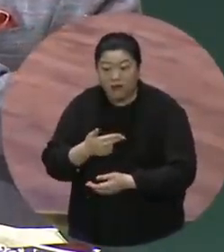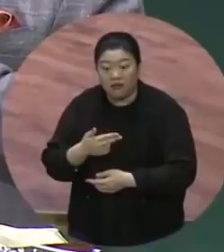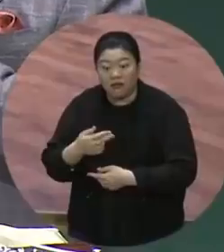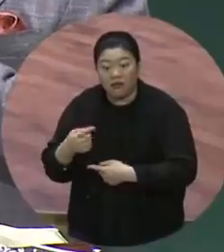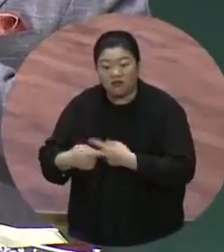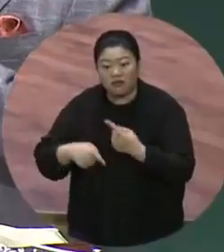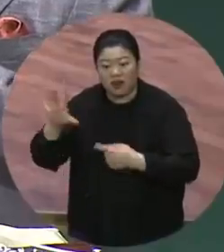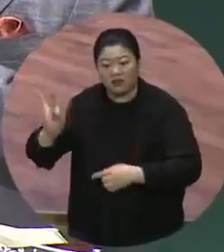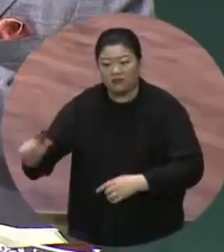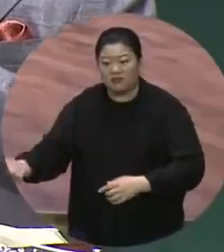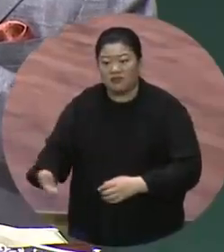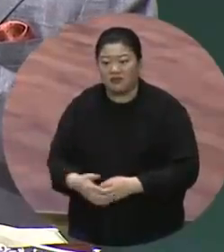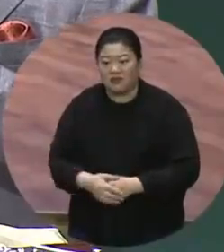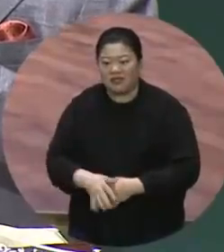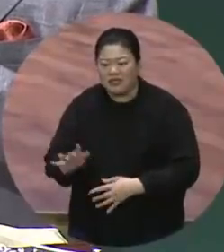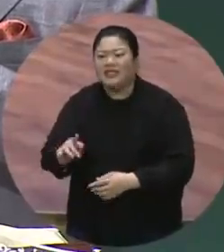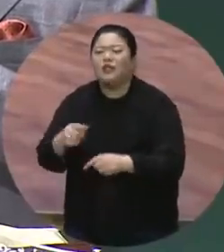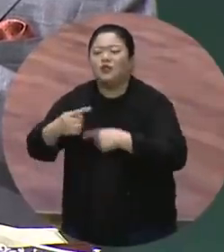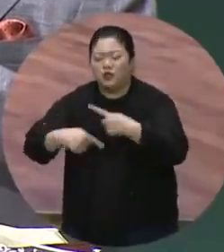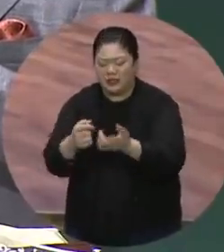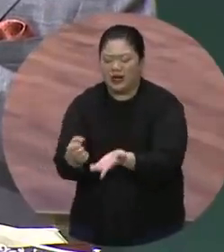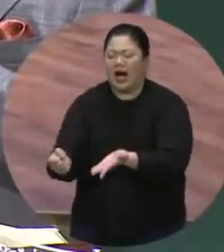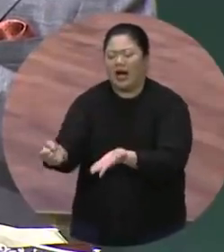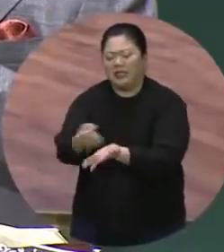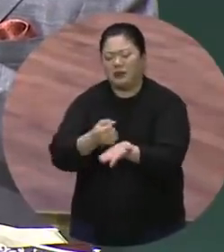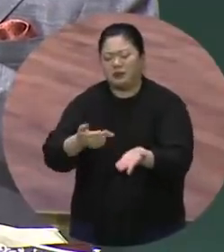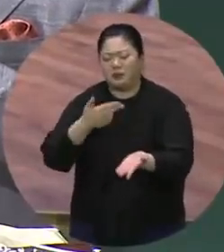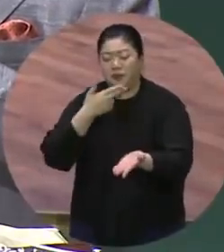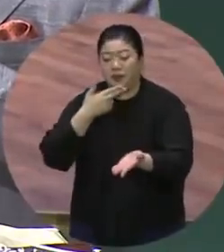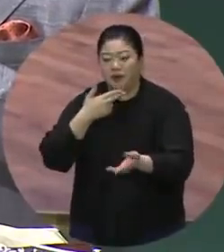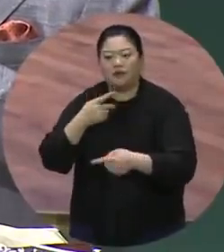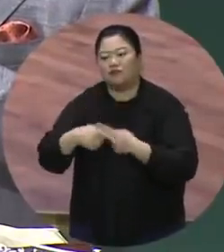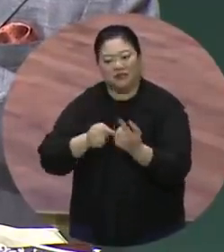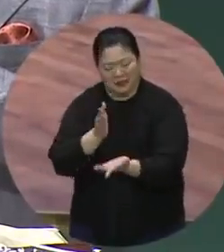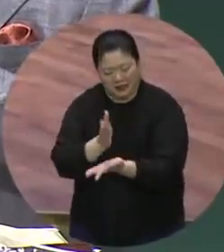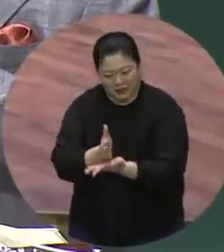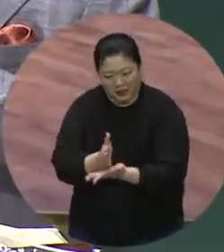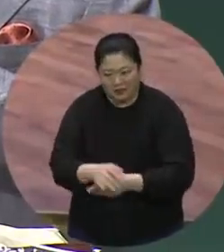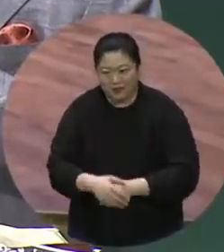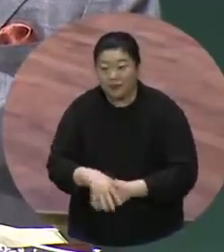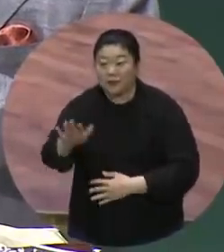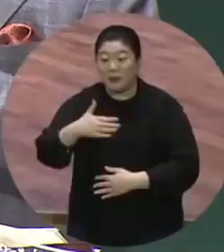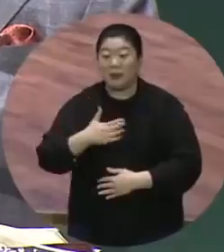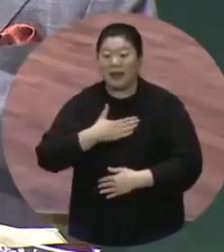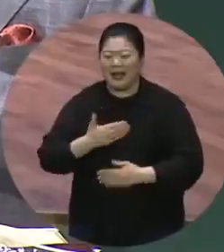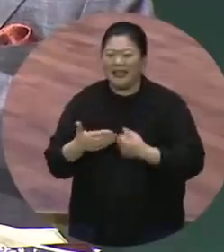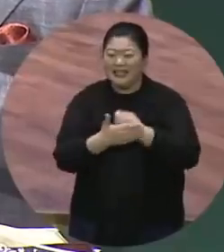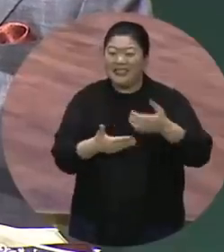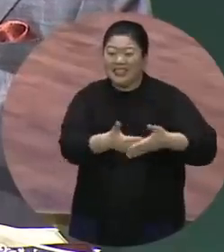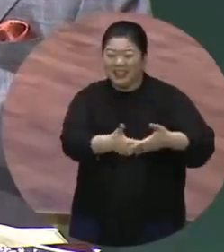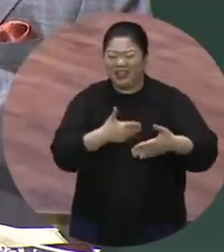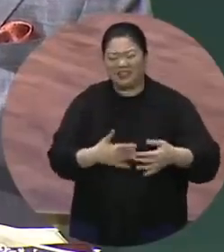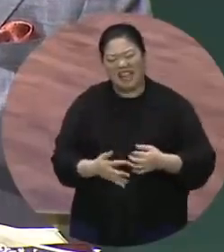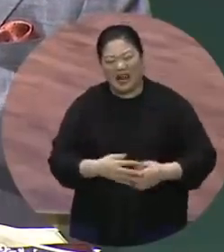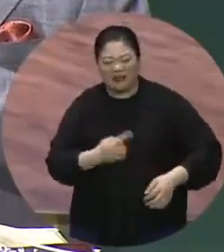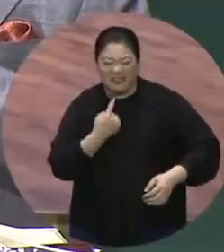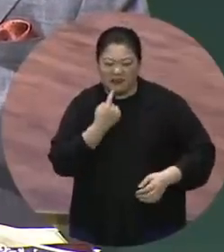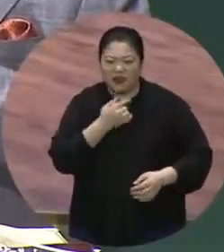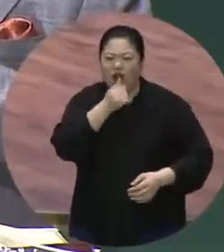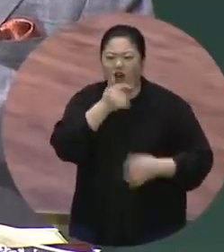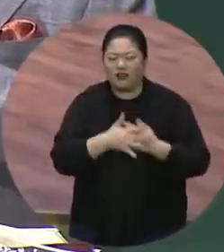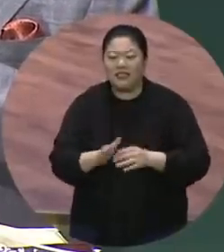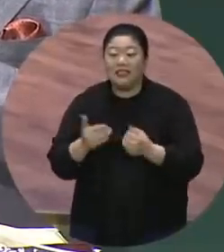그런 말을 입에서 내지 마시기 바랍니다. 저는 은혜 받고 난 이후에 그런 말 한 적이 없어요. 아무리 안 돼도,